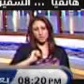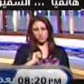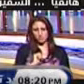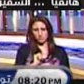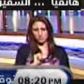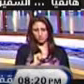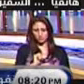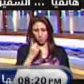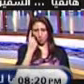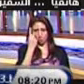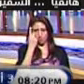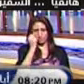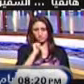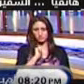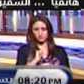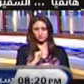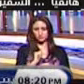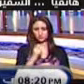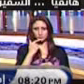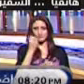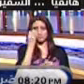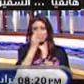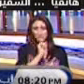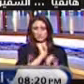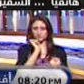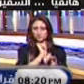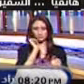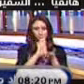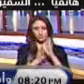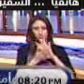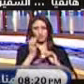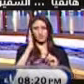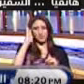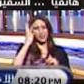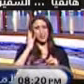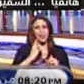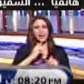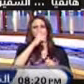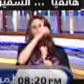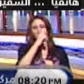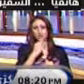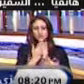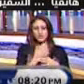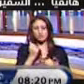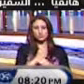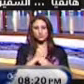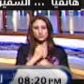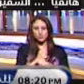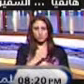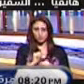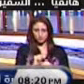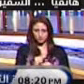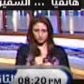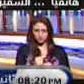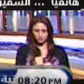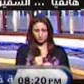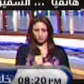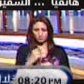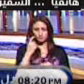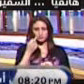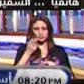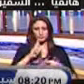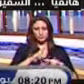أؤكد لك يا دكتور عمرو أن السفير المصري من اللحظة الأولى عندما انتقل هؤلاء الموقوفين